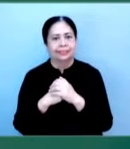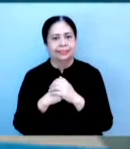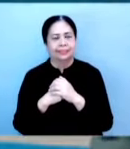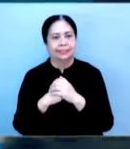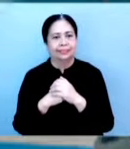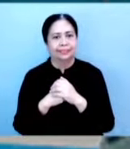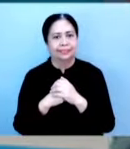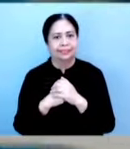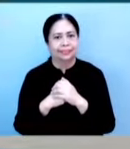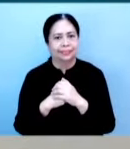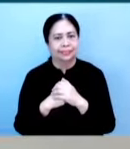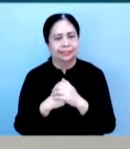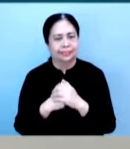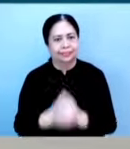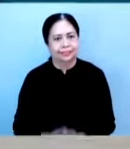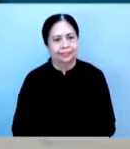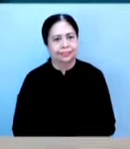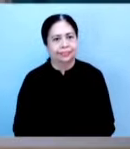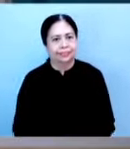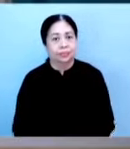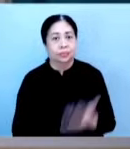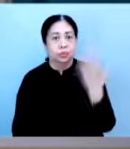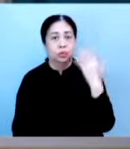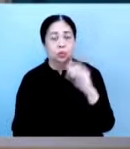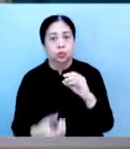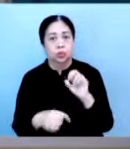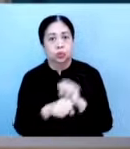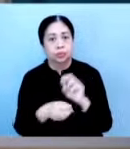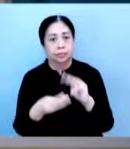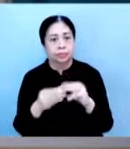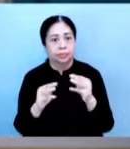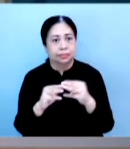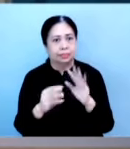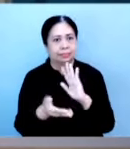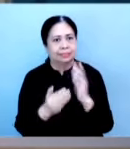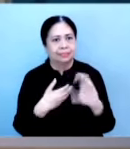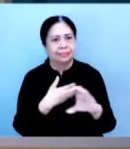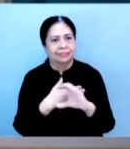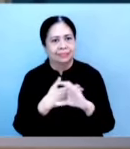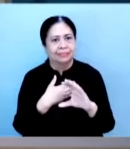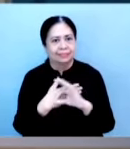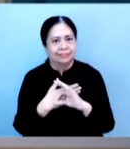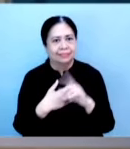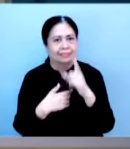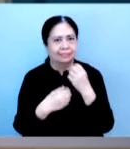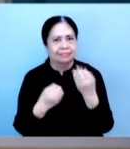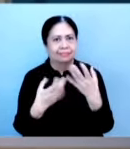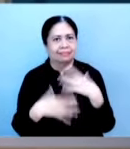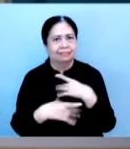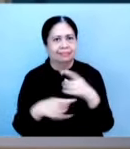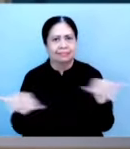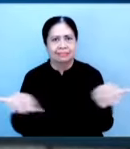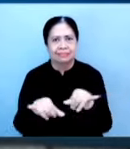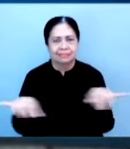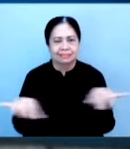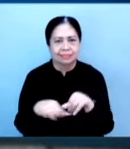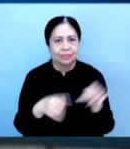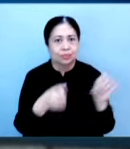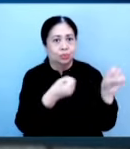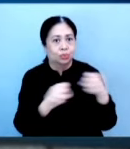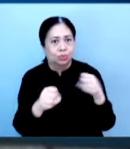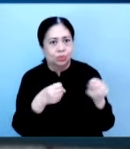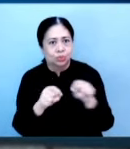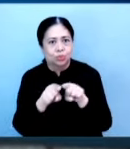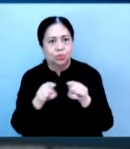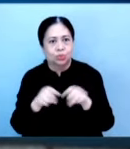essence firmer workmates me and we became closer because of many interests aside from sports I also